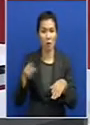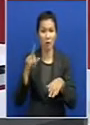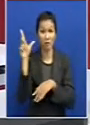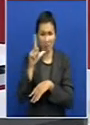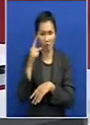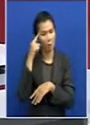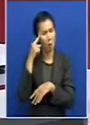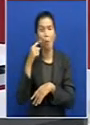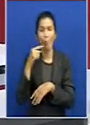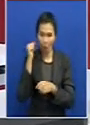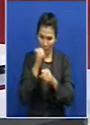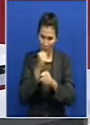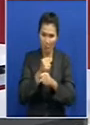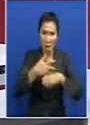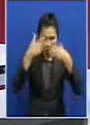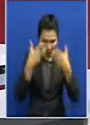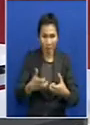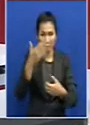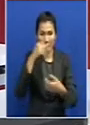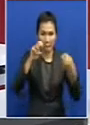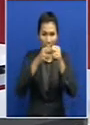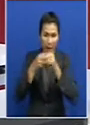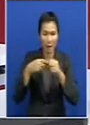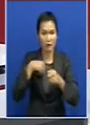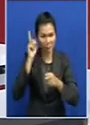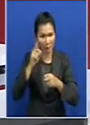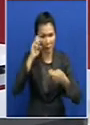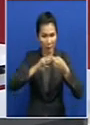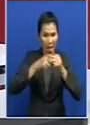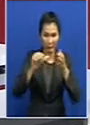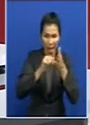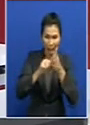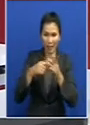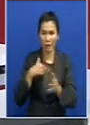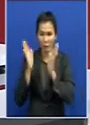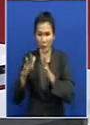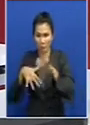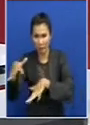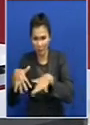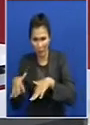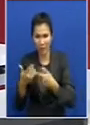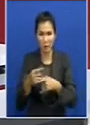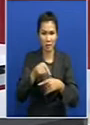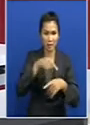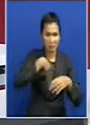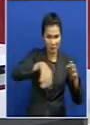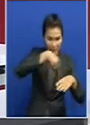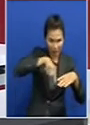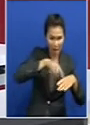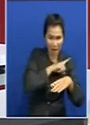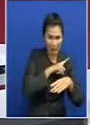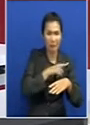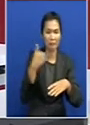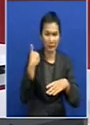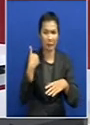มากครับเพราะว่าเจอปัญหาเข้ามาแล้วต้องเคลียร์กับทั้งผู้โดยสารเคลียร์กันเองกับภายในเคลียร์กับทั้งทางการด้วยนะฮะถ